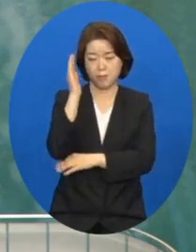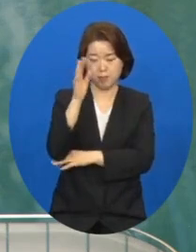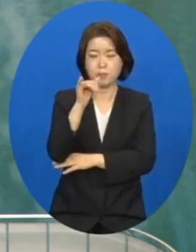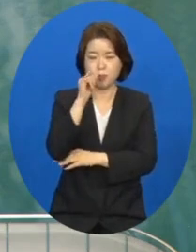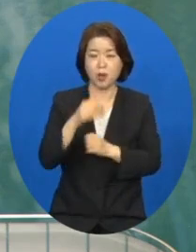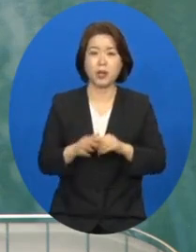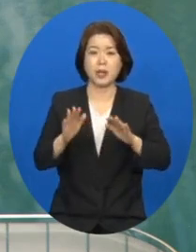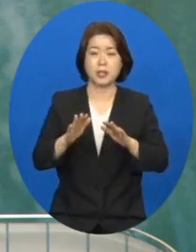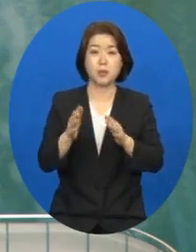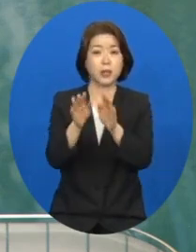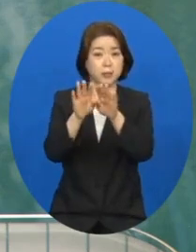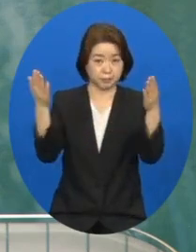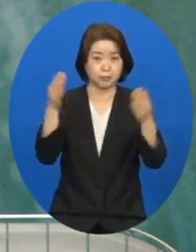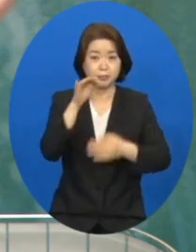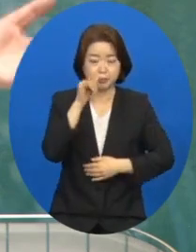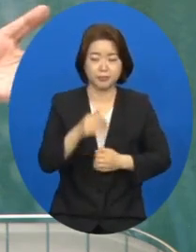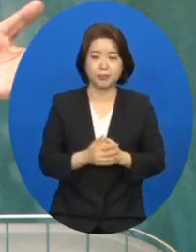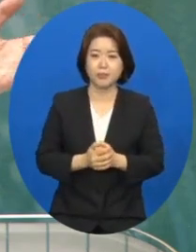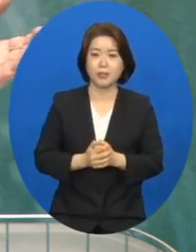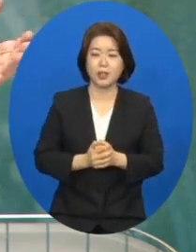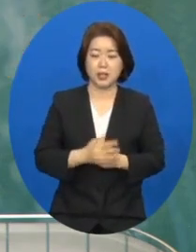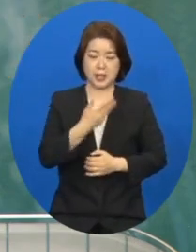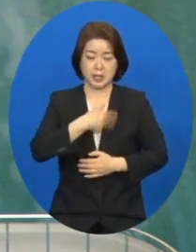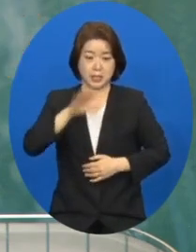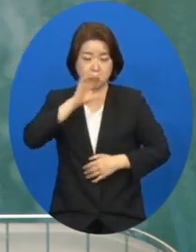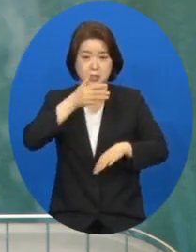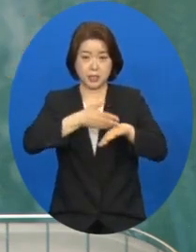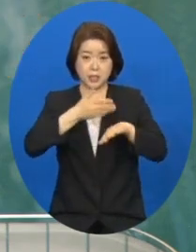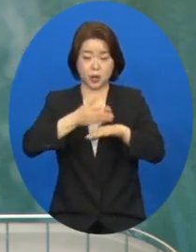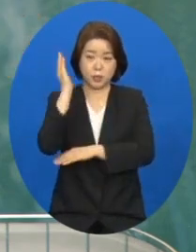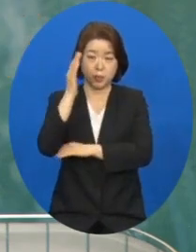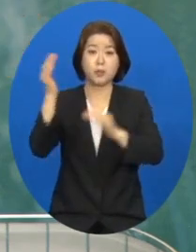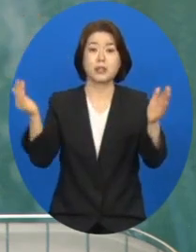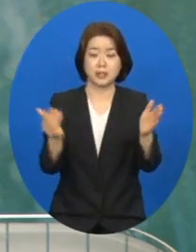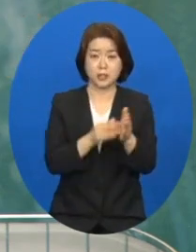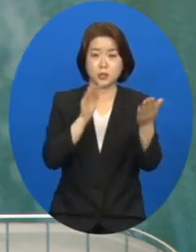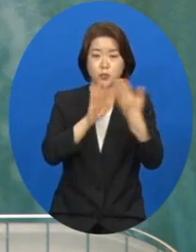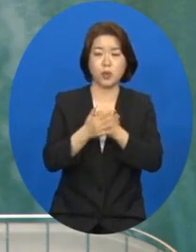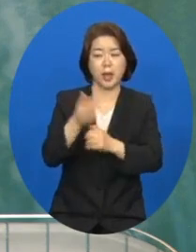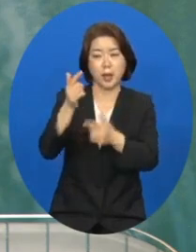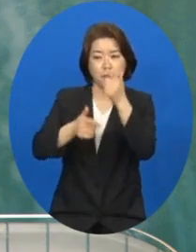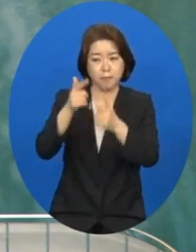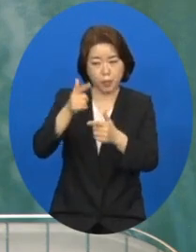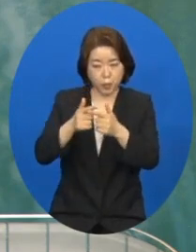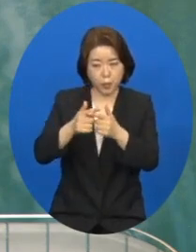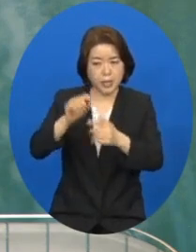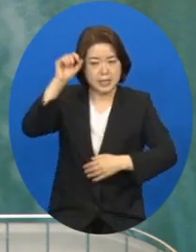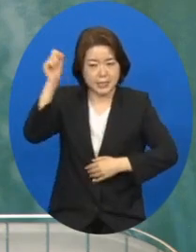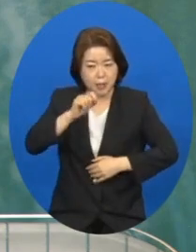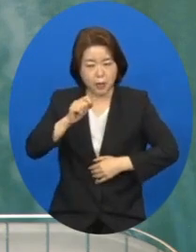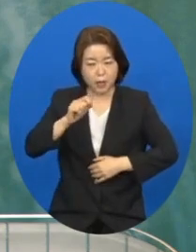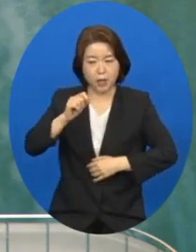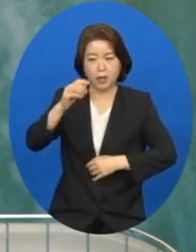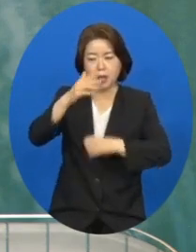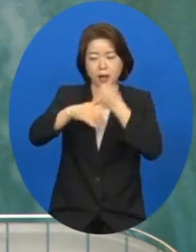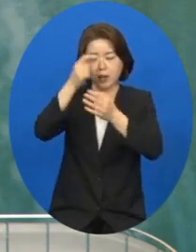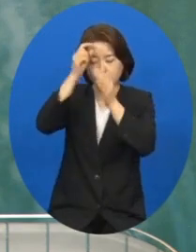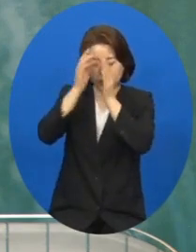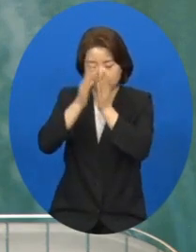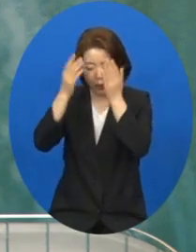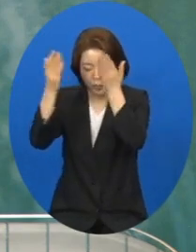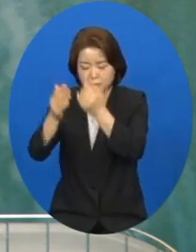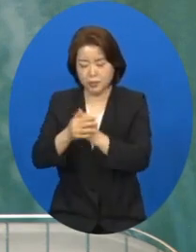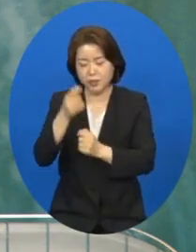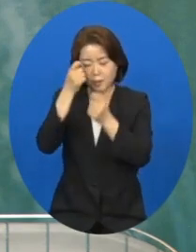이번에도 했었어요. 그 세미나가 끝나고 목요일 새벽에 하나님께 나가 기도하는데 그렇게 눈물이